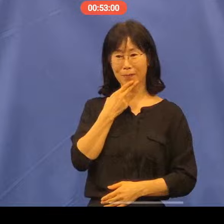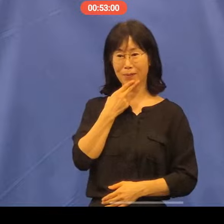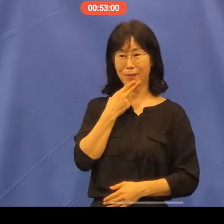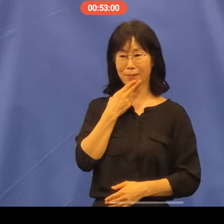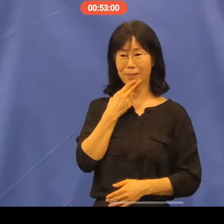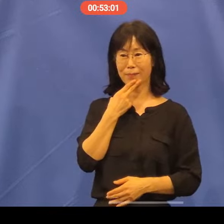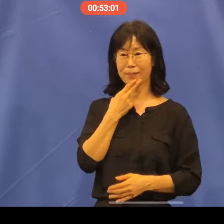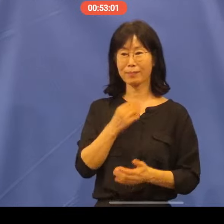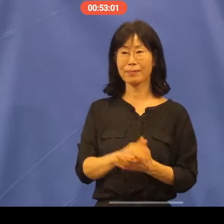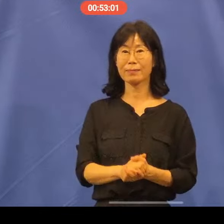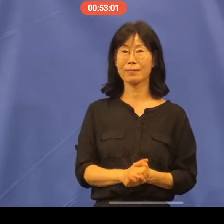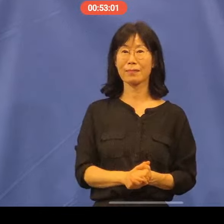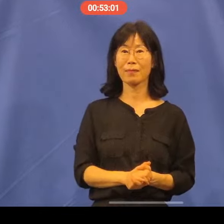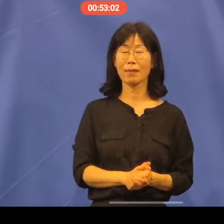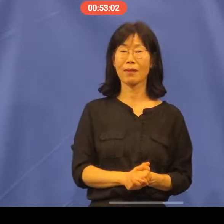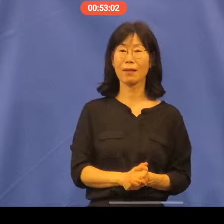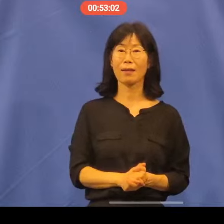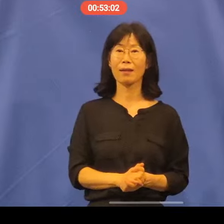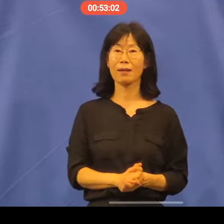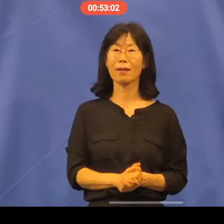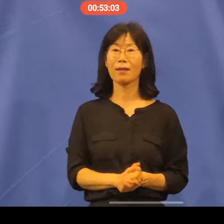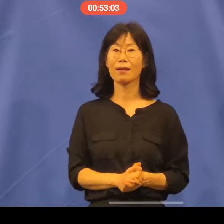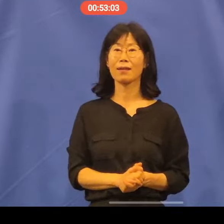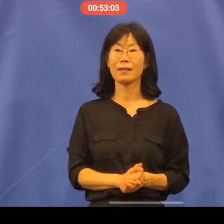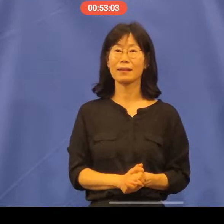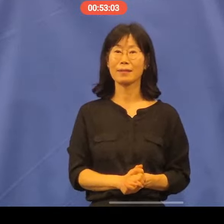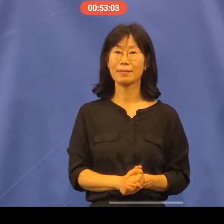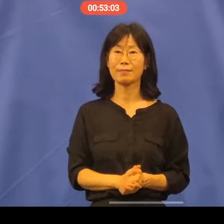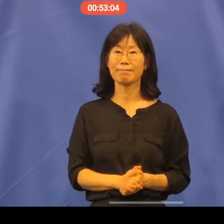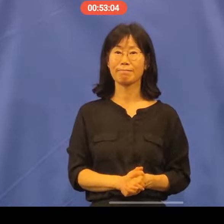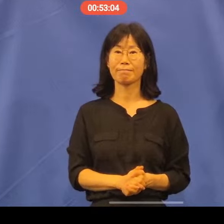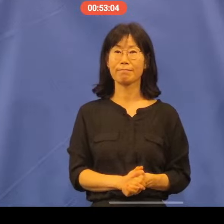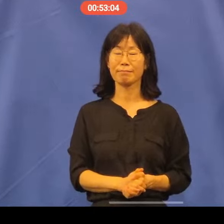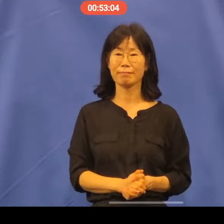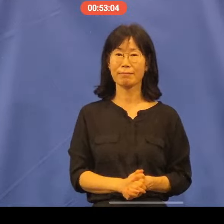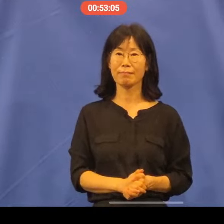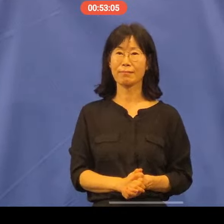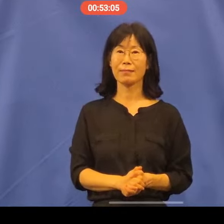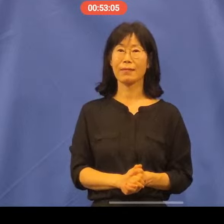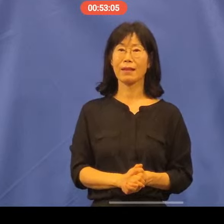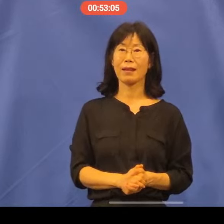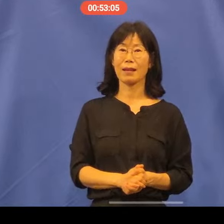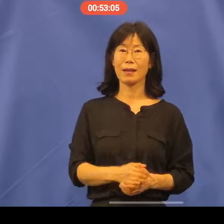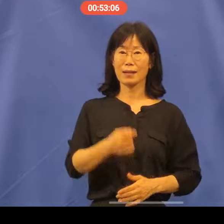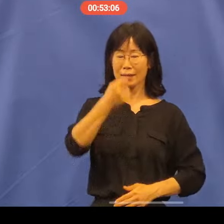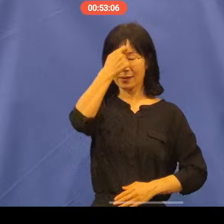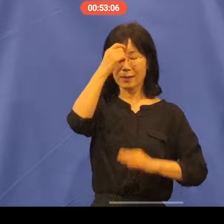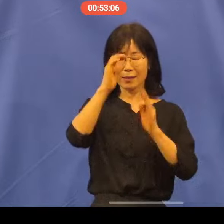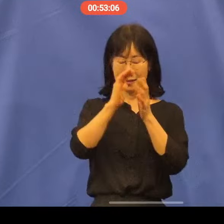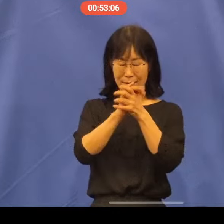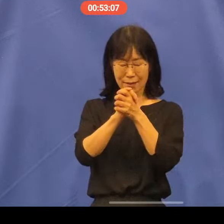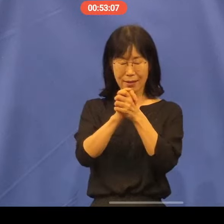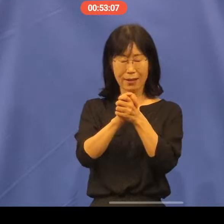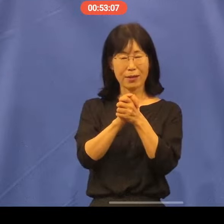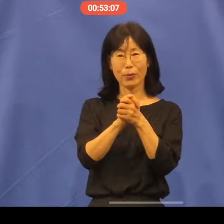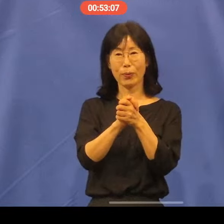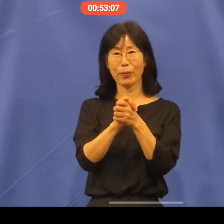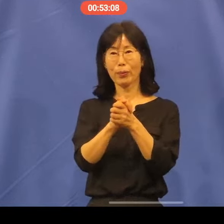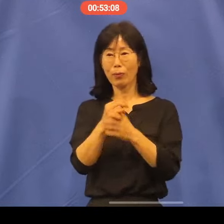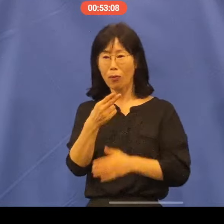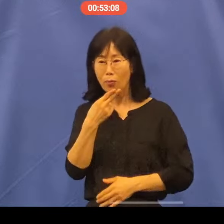기도가 계속 힘을 잃다가 나중에는 결국은 기도를 하지 않게 되고, 기도를 못하게 되면